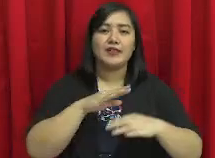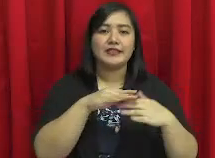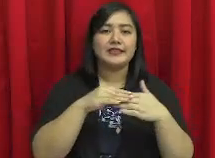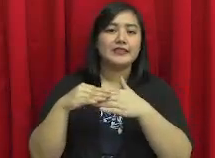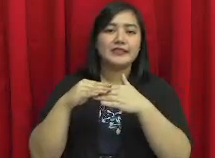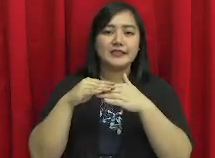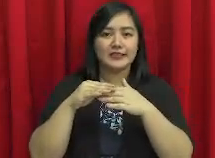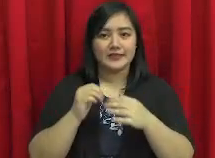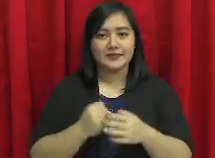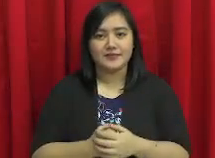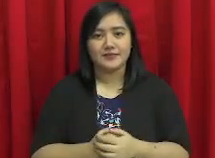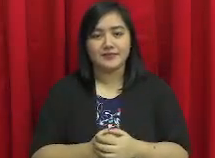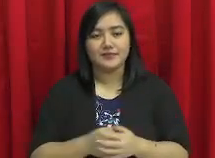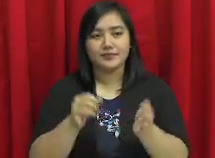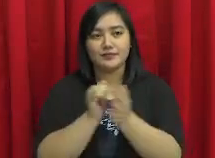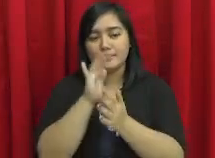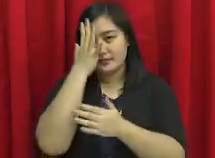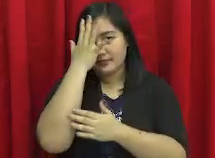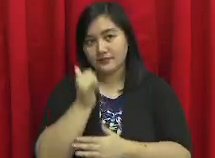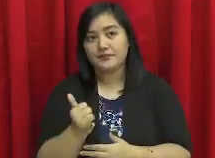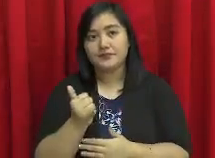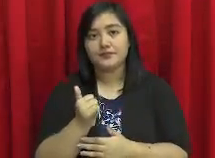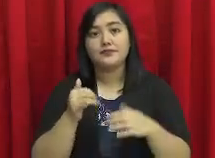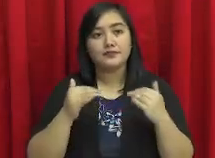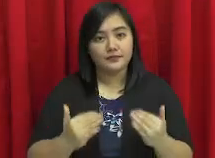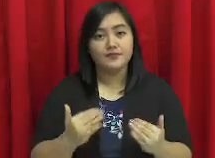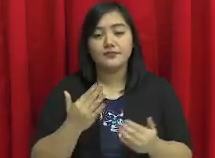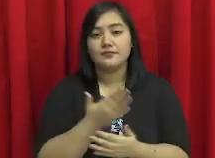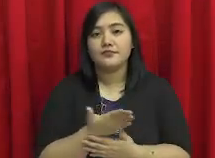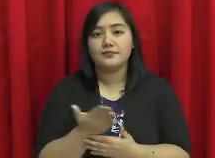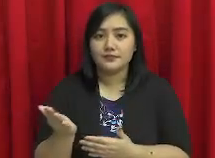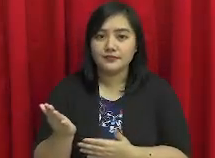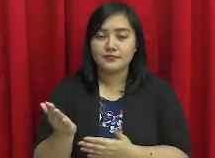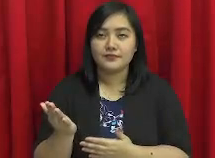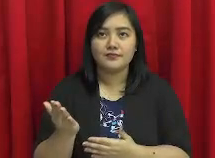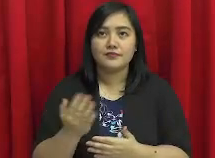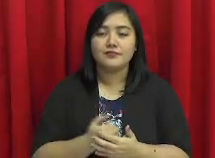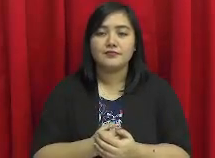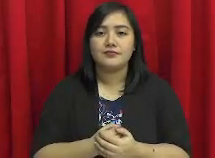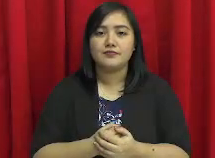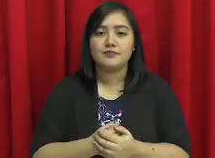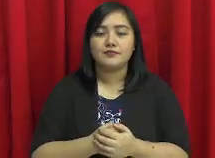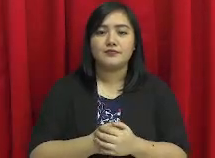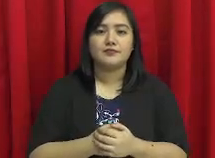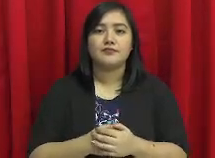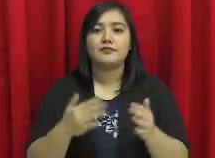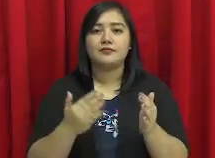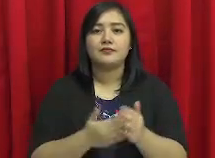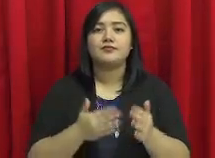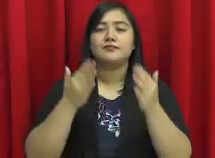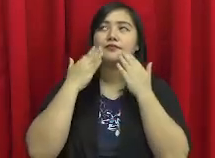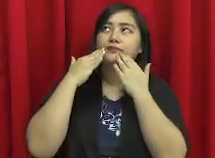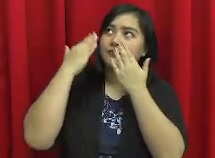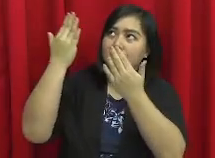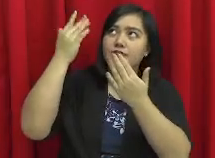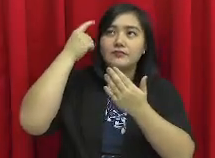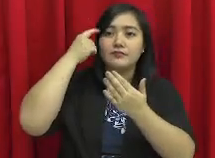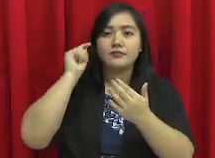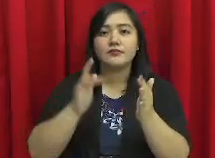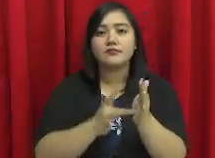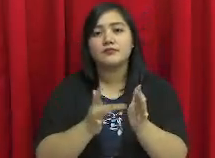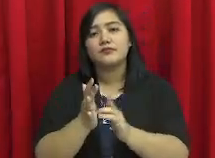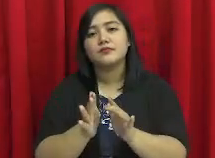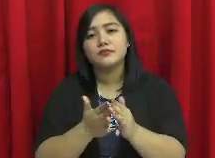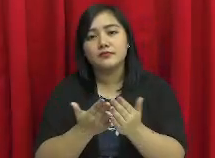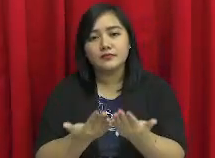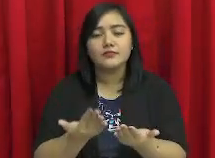Kaya nga ngayon, tayo, nagkaroon na tayo. Alright, kaya nga salamat sa, mga kapatid, salamat sa Bible. Amen. Salamat